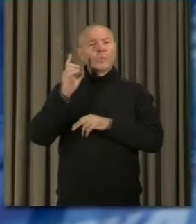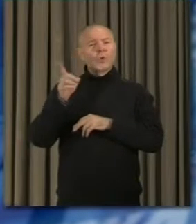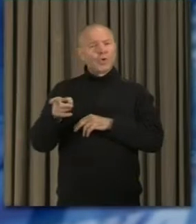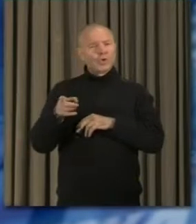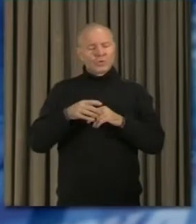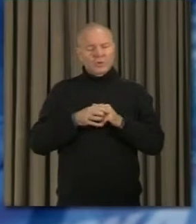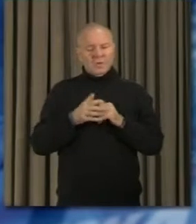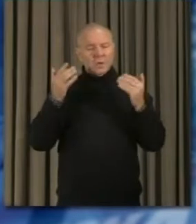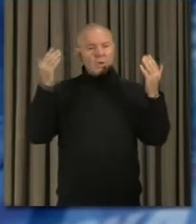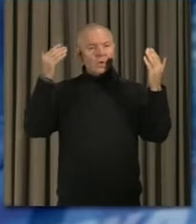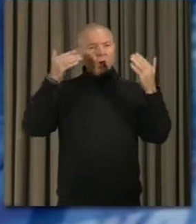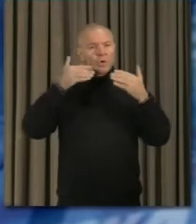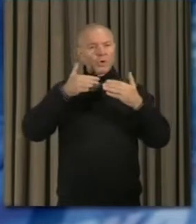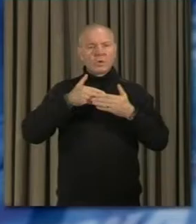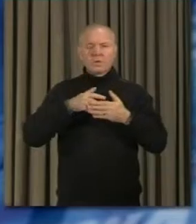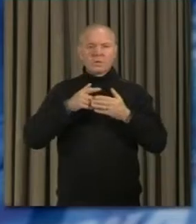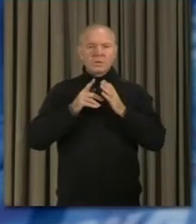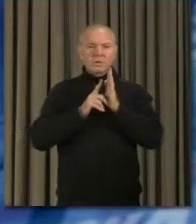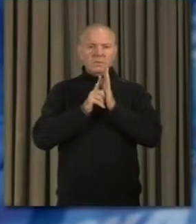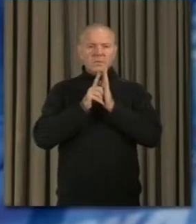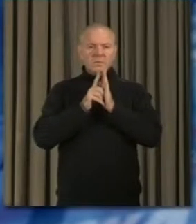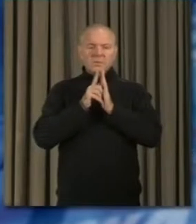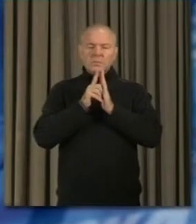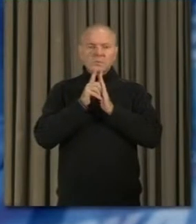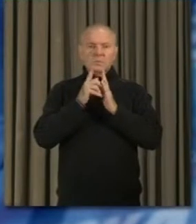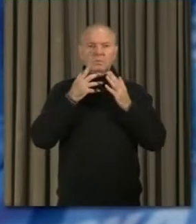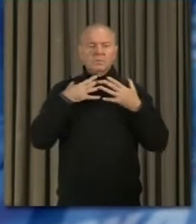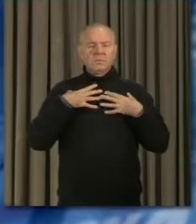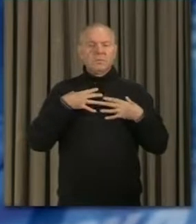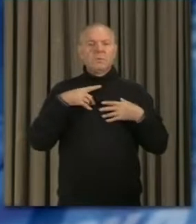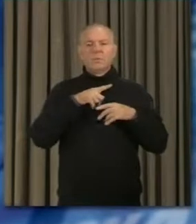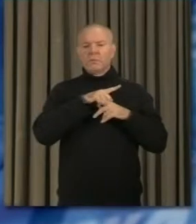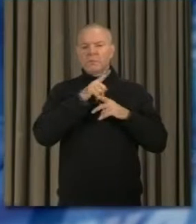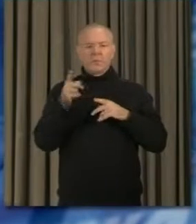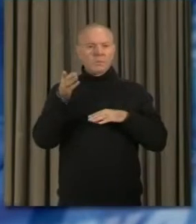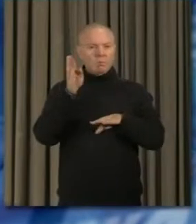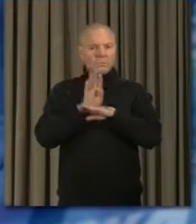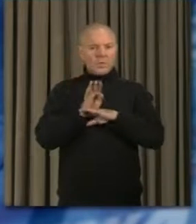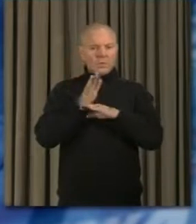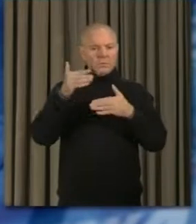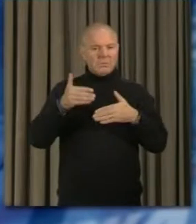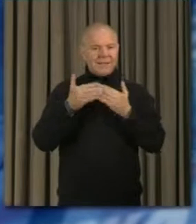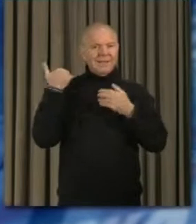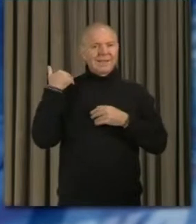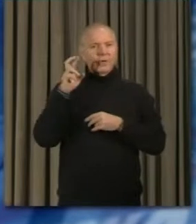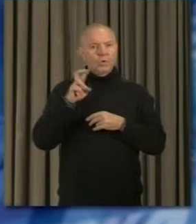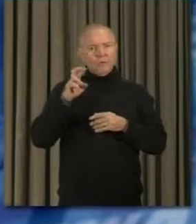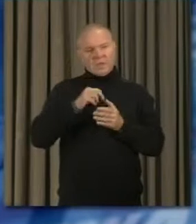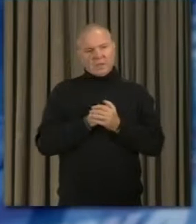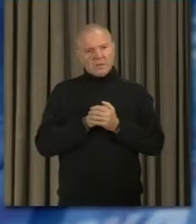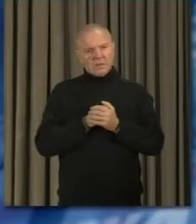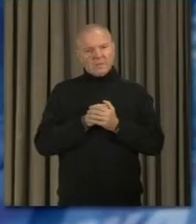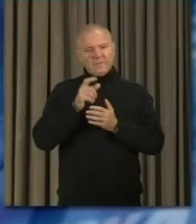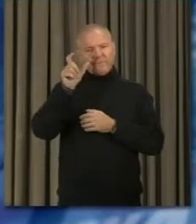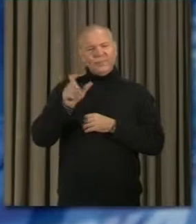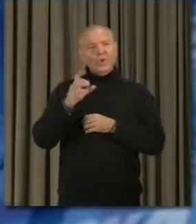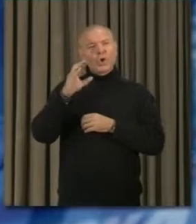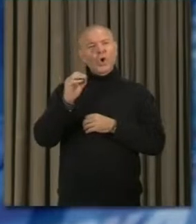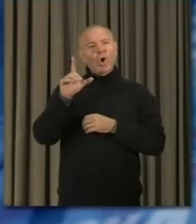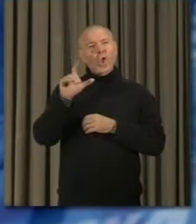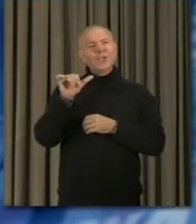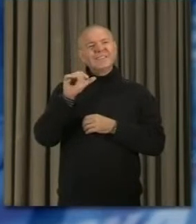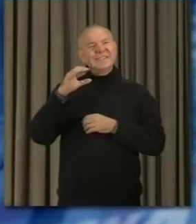corso della notte le sue condizioni di salute si sono però aggravate, fino al decesso sopraggiunto all'alba di domenica. Andrea Koloschi, originario